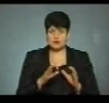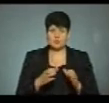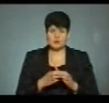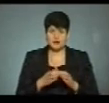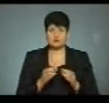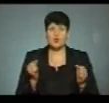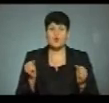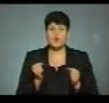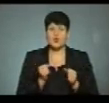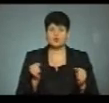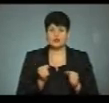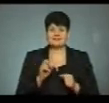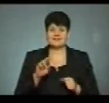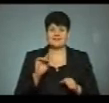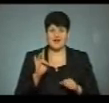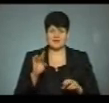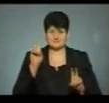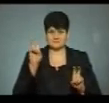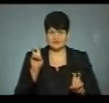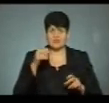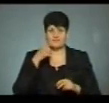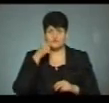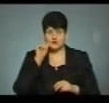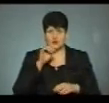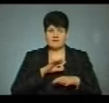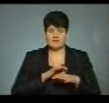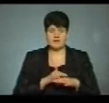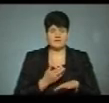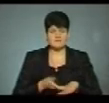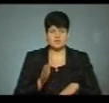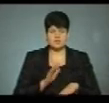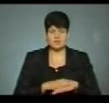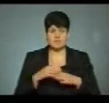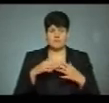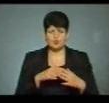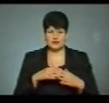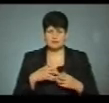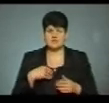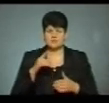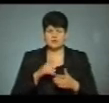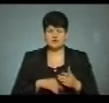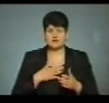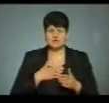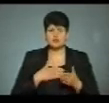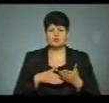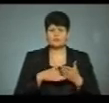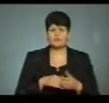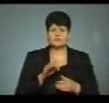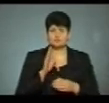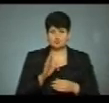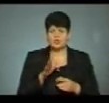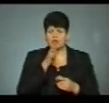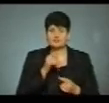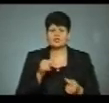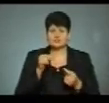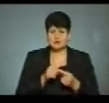«Холодний Яр», яка вчора вела важкі бої з Росією. Дуже сподіваємося, що ця наша допомога, вона буде